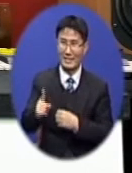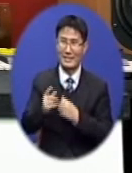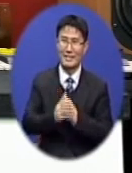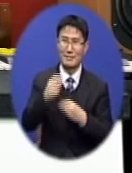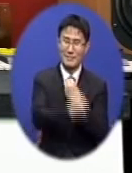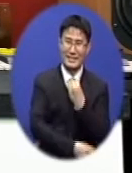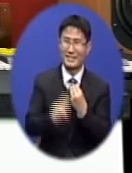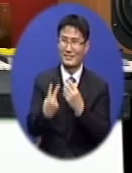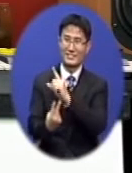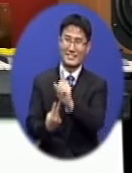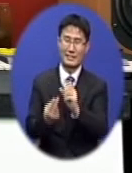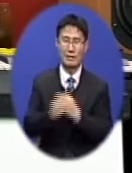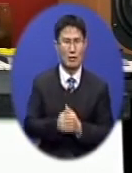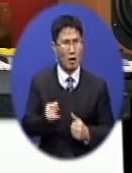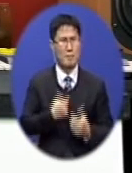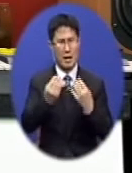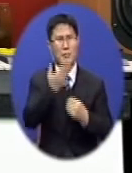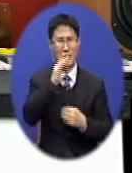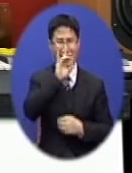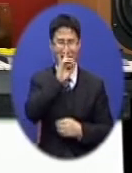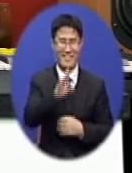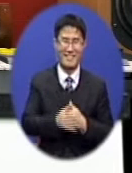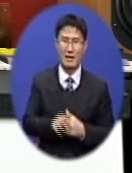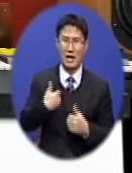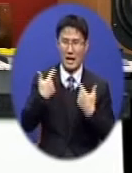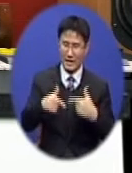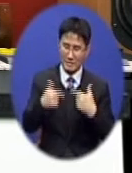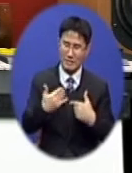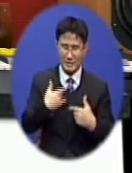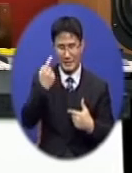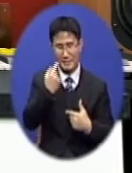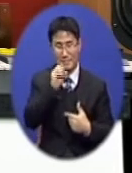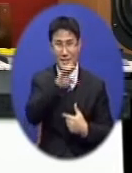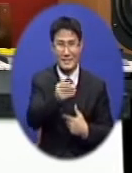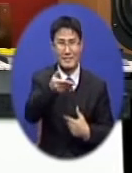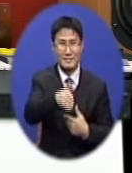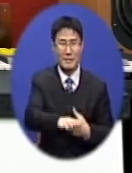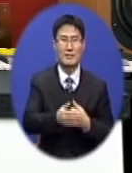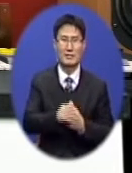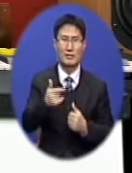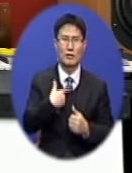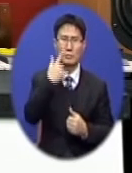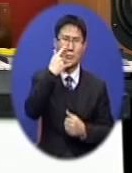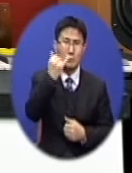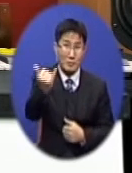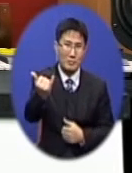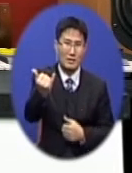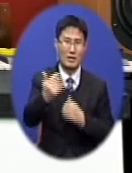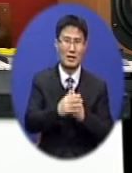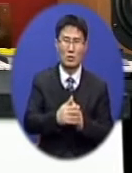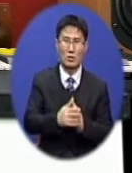네. 그렇습니다. 많이 드시면 안 돼요. 네. 항상 제가 드리는 말씀이지만 부모님께